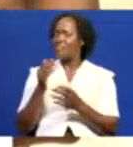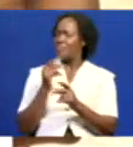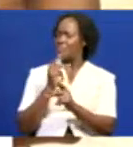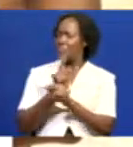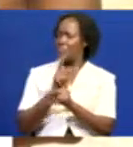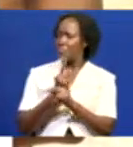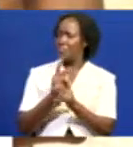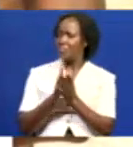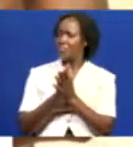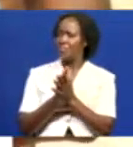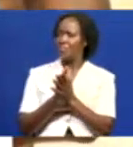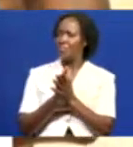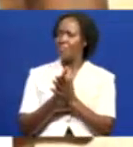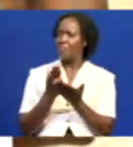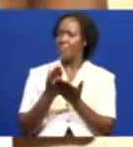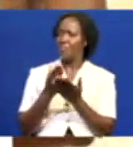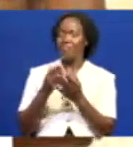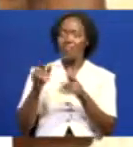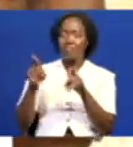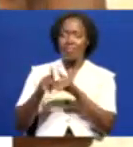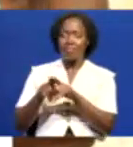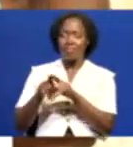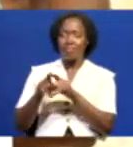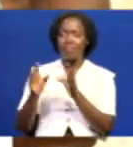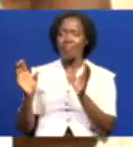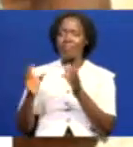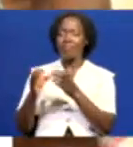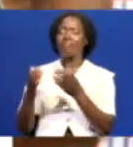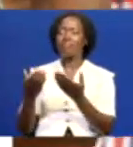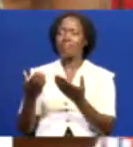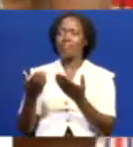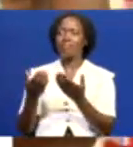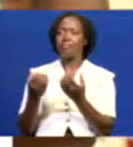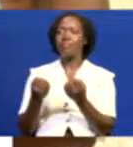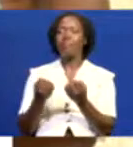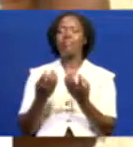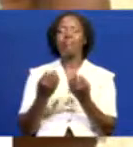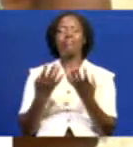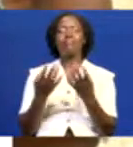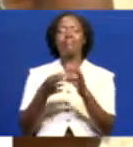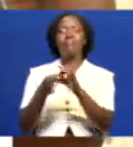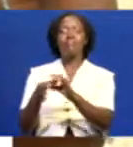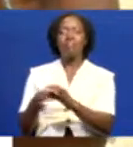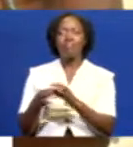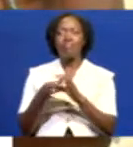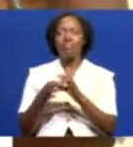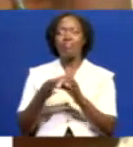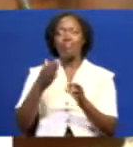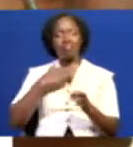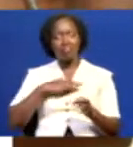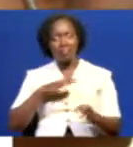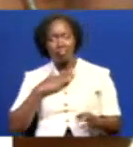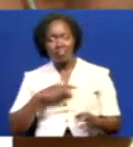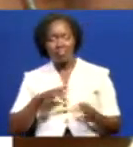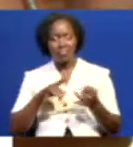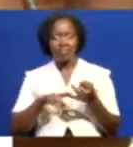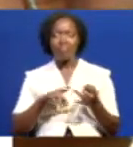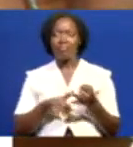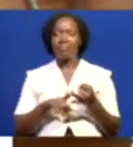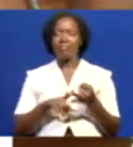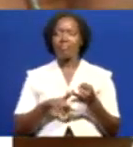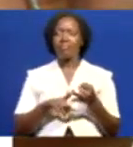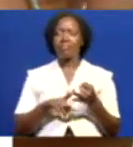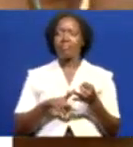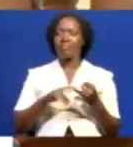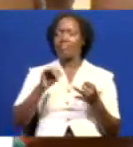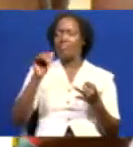still coexisting as a Maasai cultural communities. We have several Maasai communities combined. We have those from Samburus, we have from Jams, where they